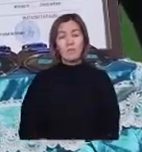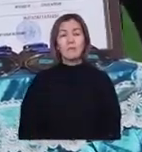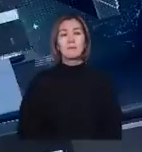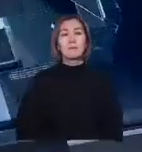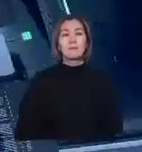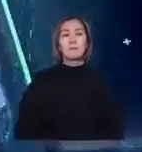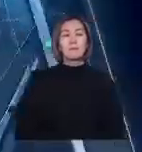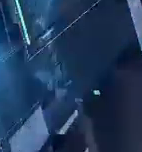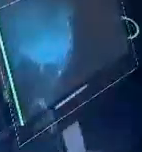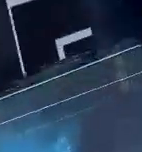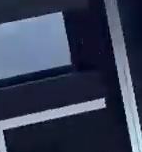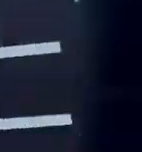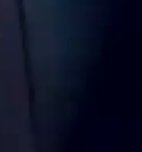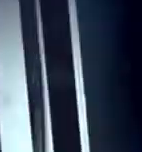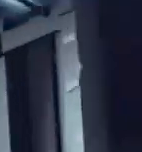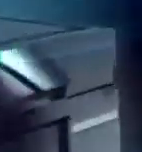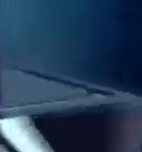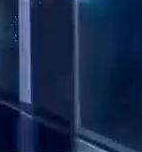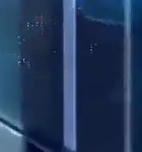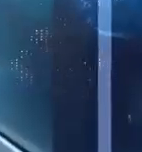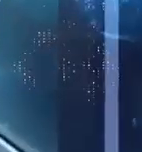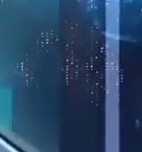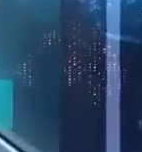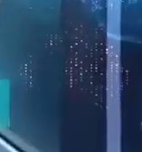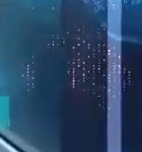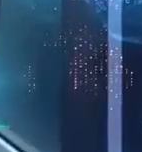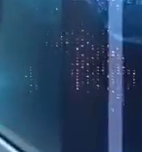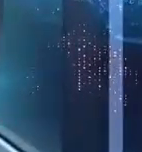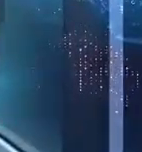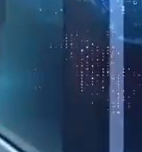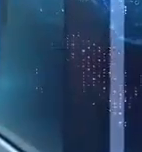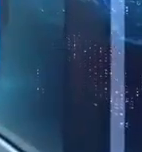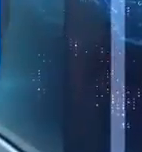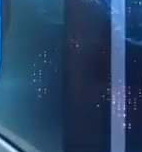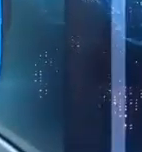Еркебұлан Жақыбай, Мали Байбосынов, Жетісу телеарнасы.